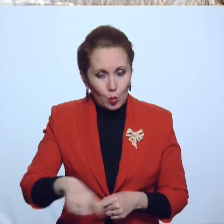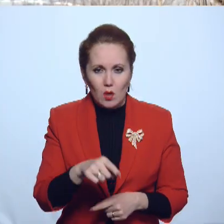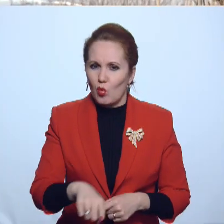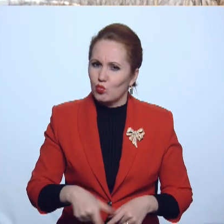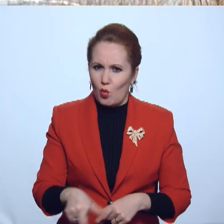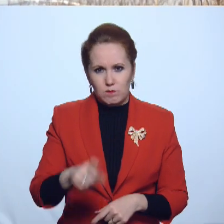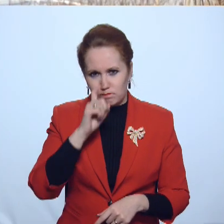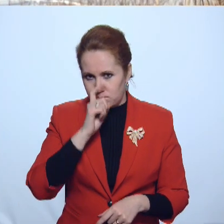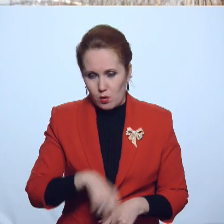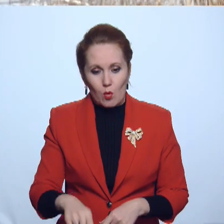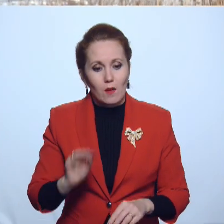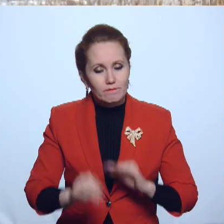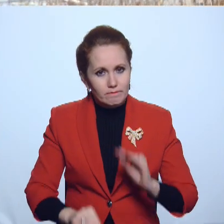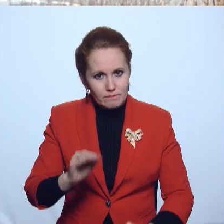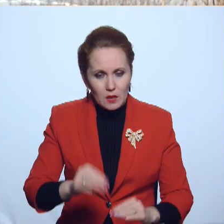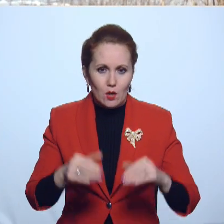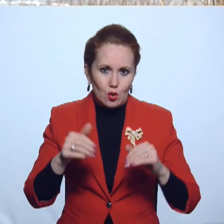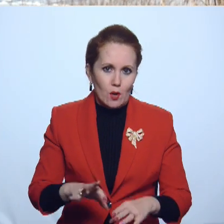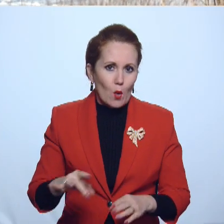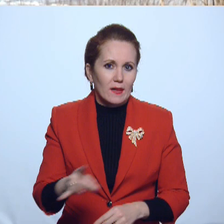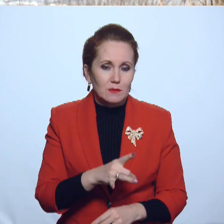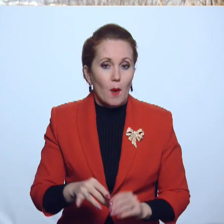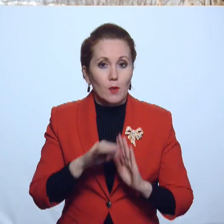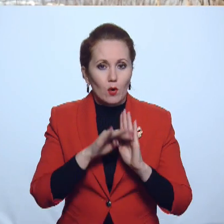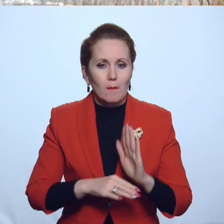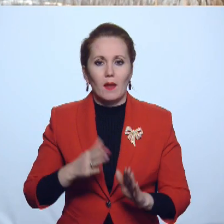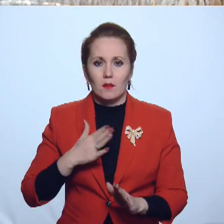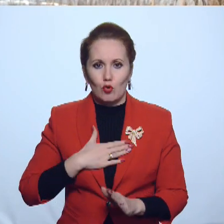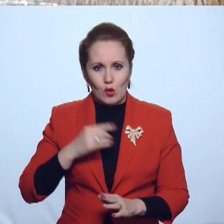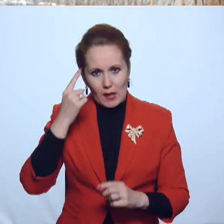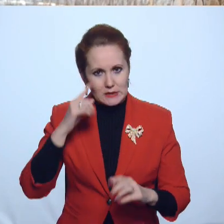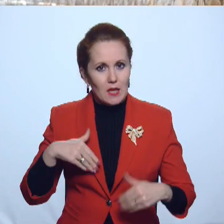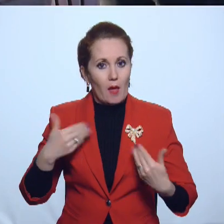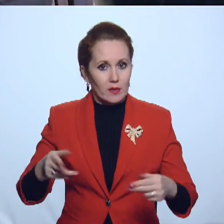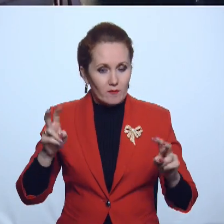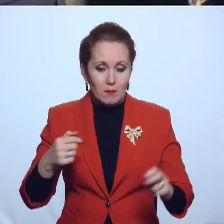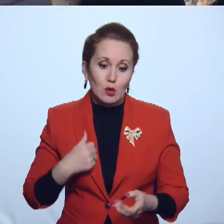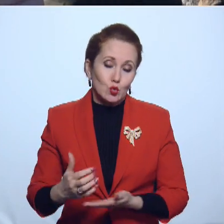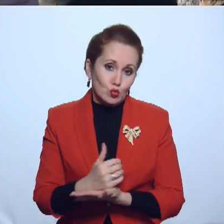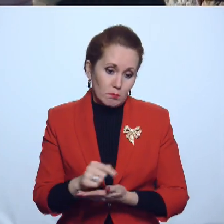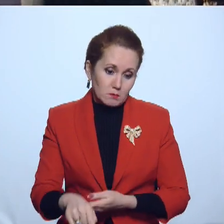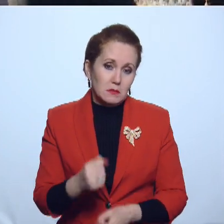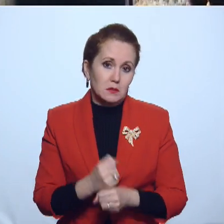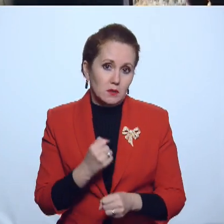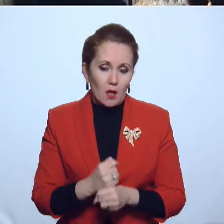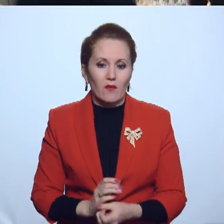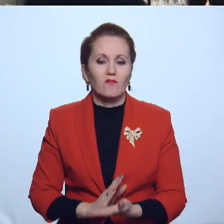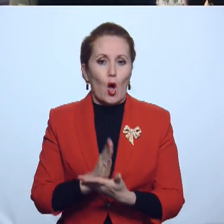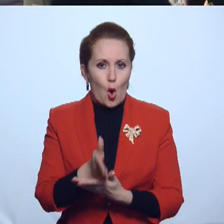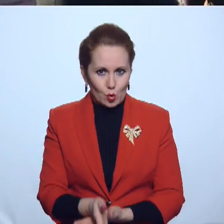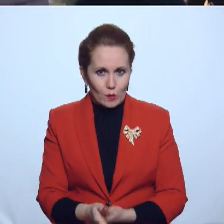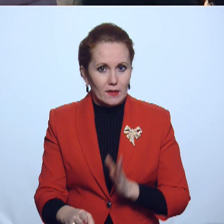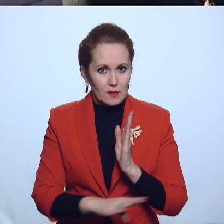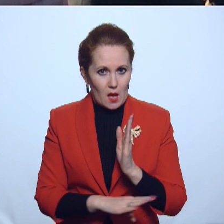здесь плохая. Облагородить ее решили по республиканской программе «Наша инициатива». Мы собираемся делать входную